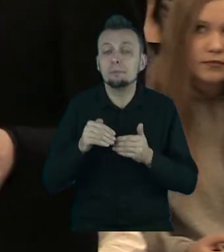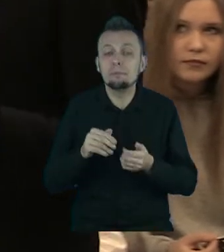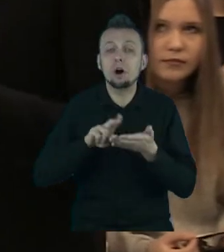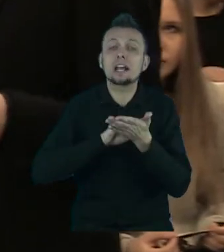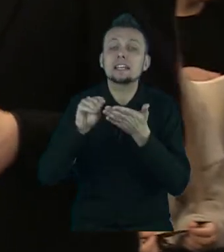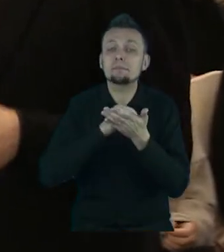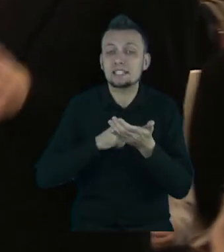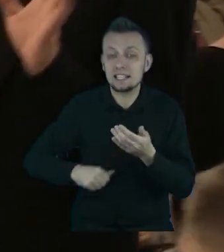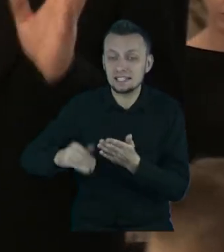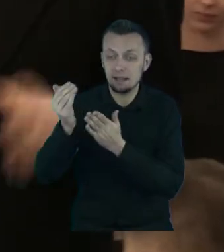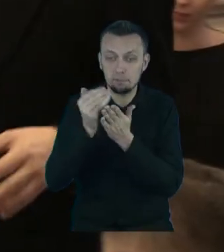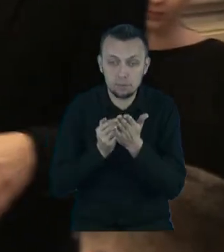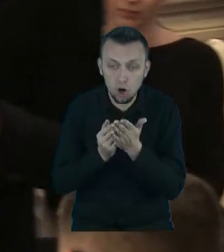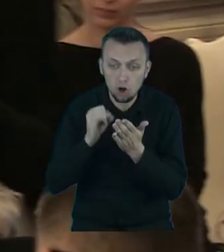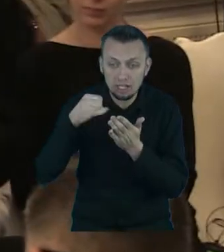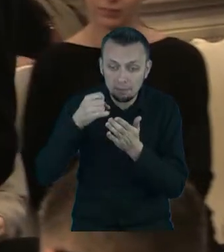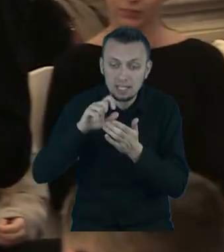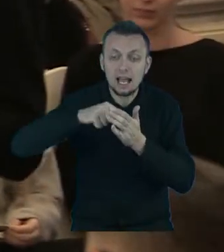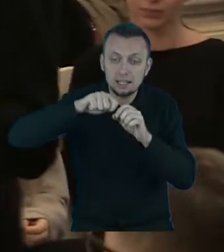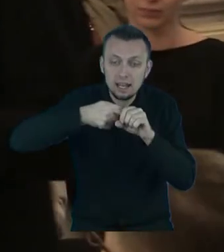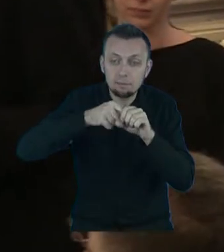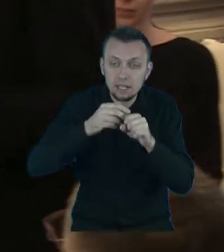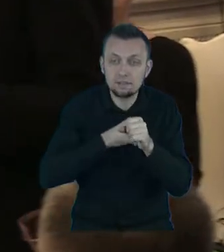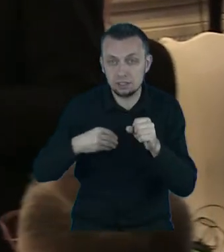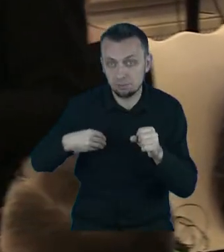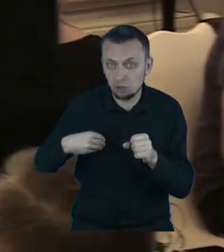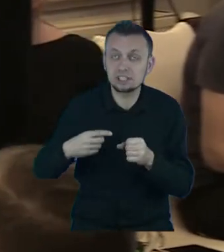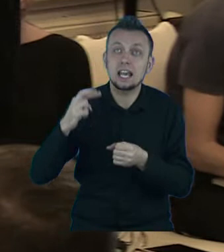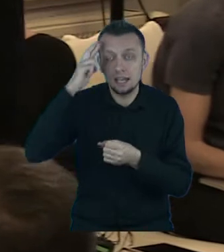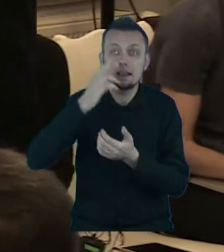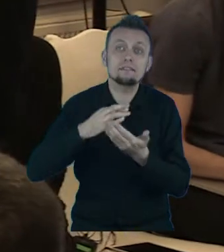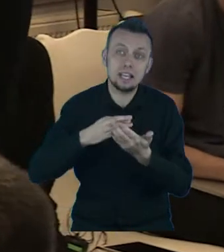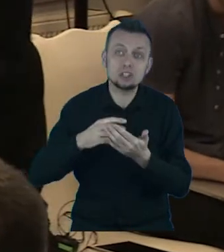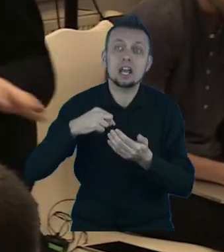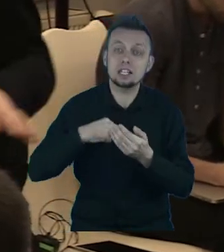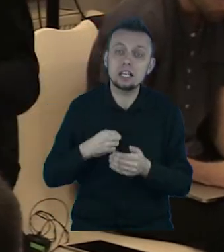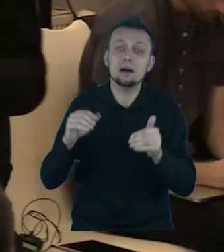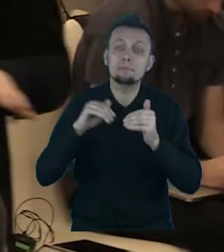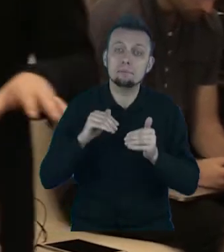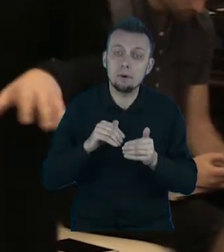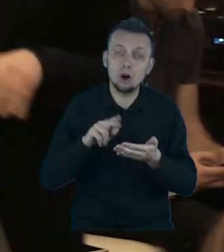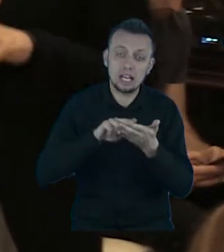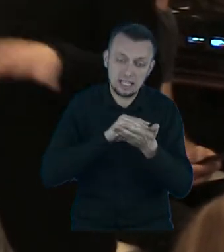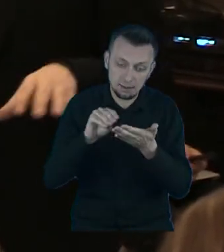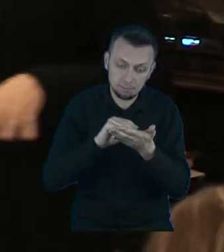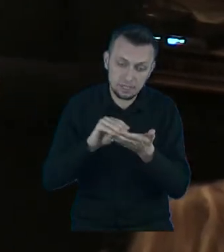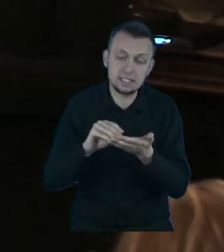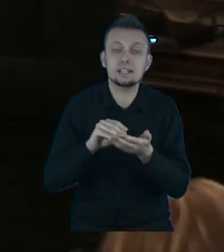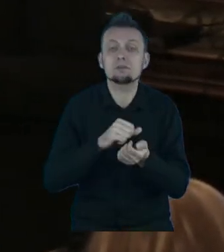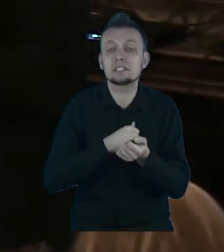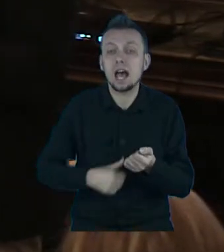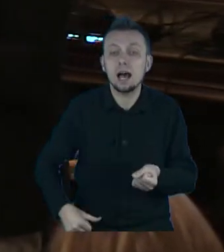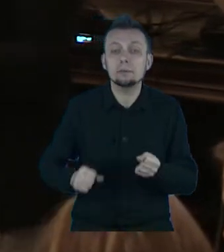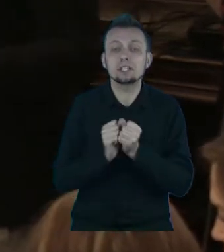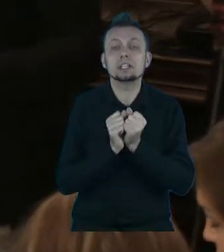że bym sobie poradził. W zaciszu mojego gabinetu napisałbym, stanąłbym na konferencji prasowej i nie rozczarował tych wszystkich dziennikarzy, którzy byli